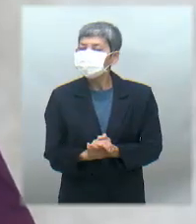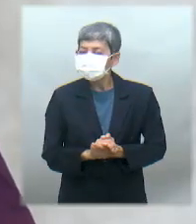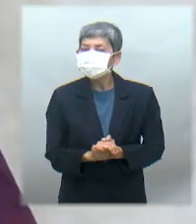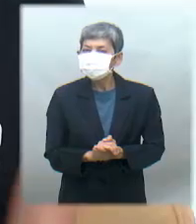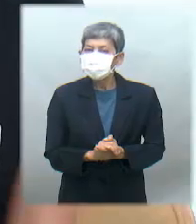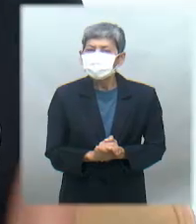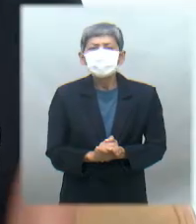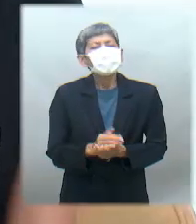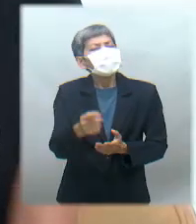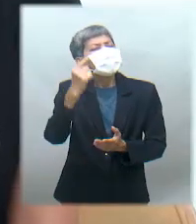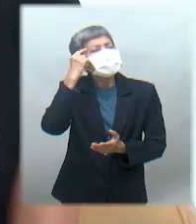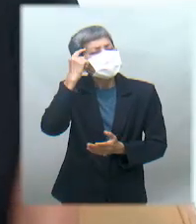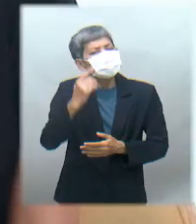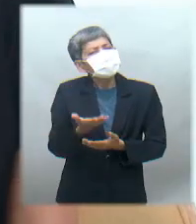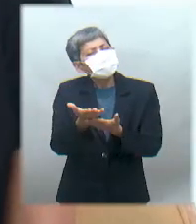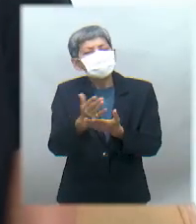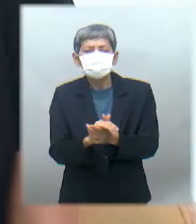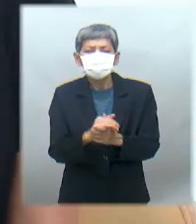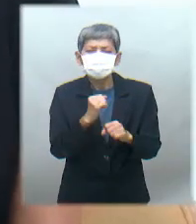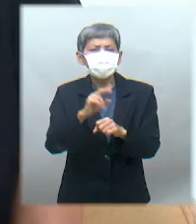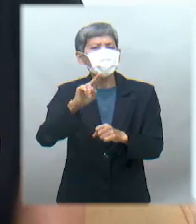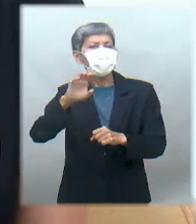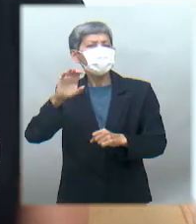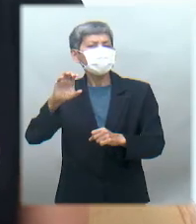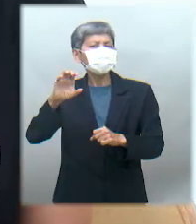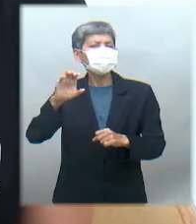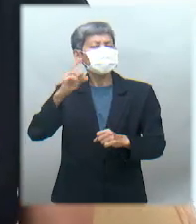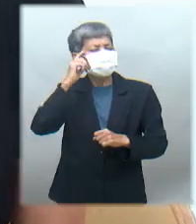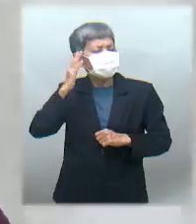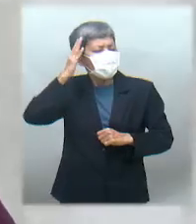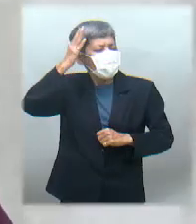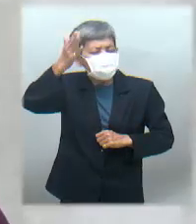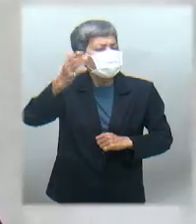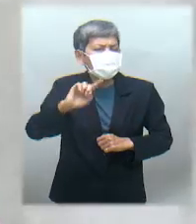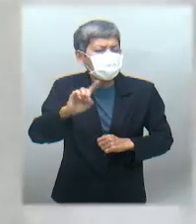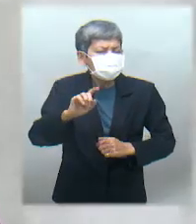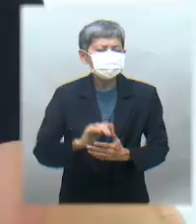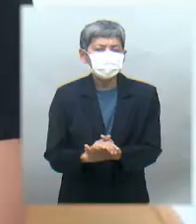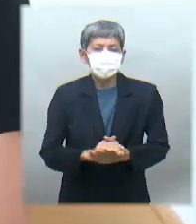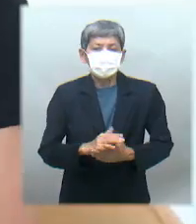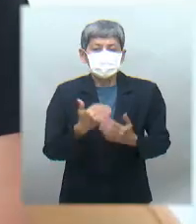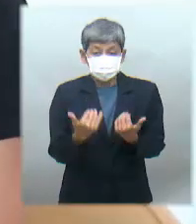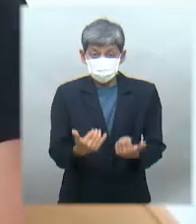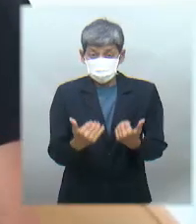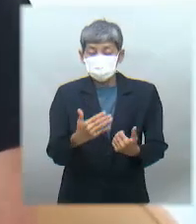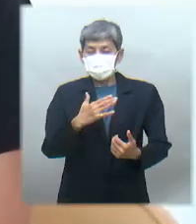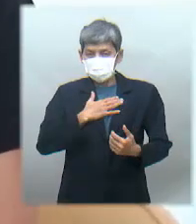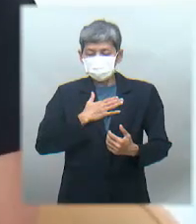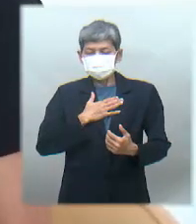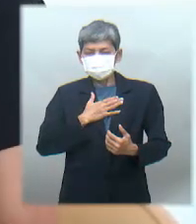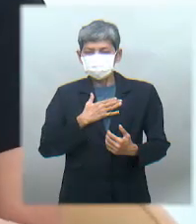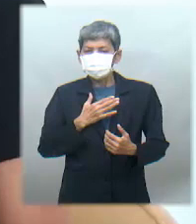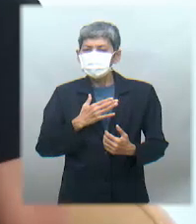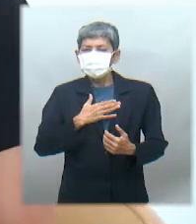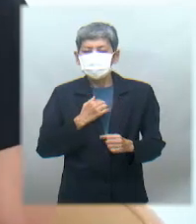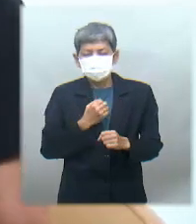มากเลยค่ะพี่โรมองตัวเองกับ Vorken ต่อไปในระดับถึงไหนบ้างจริ ๆ วันนี้ค่ะเหมอนเราก็มองว่